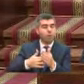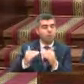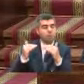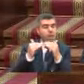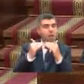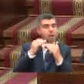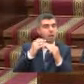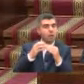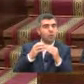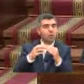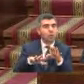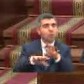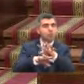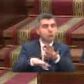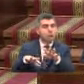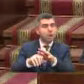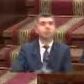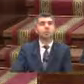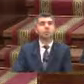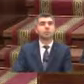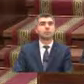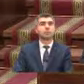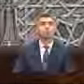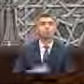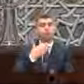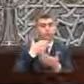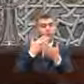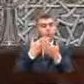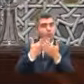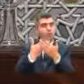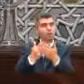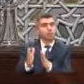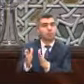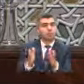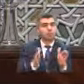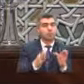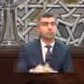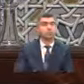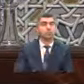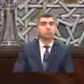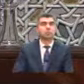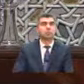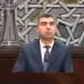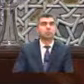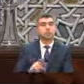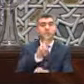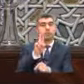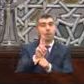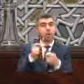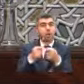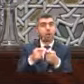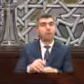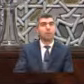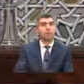اجتماعية. المقاربة الاجتماعية أولا. شكرا سيد النائب، هل هناك تعقيب إضافي؟